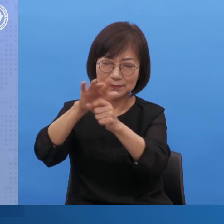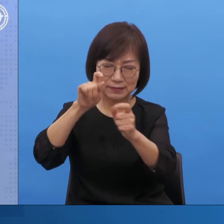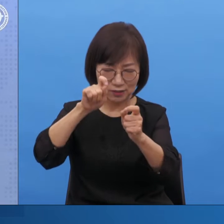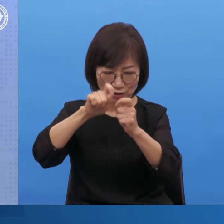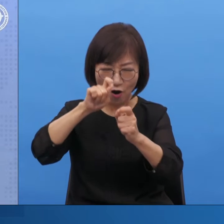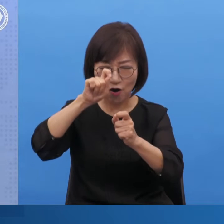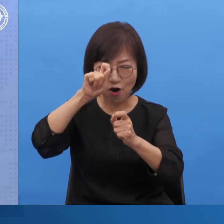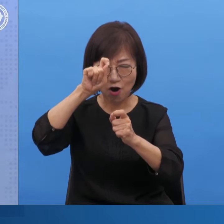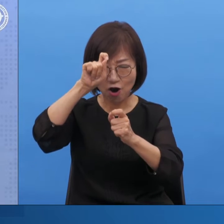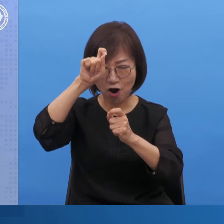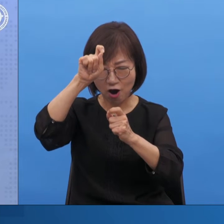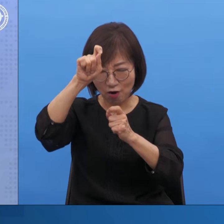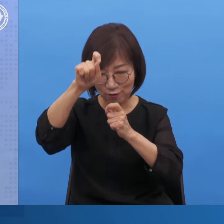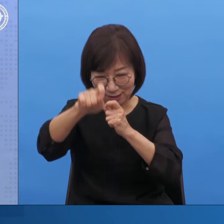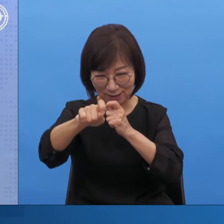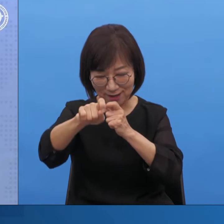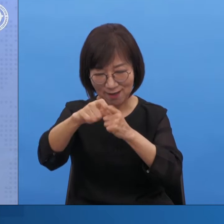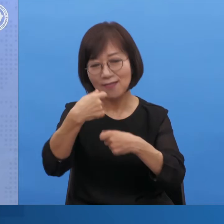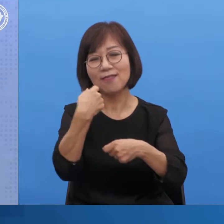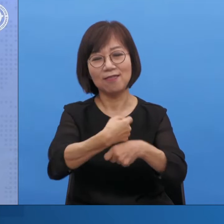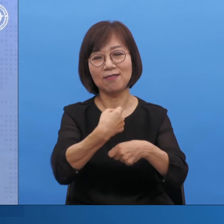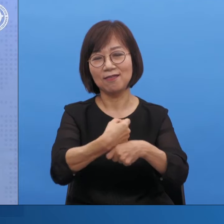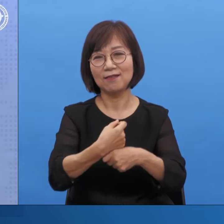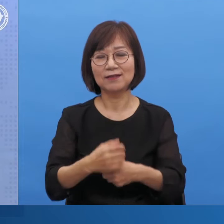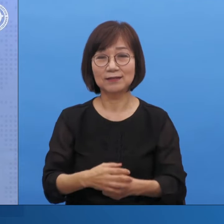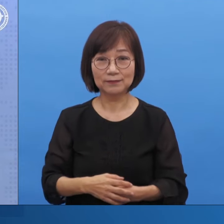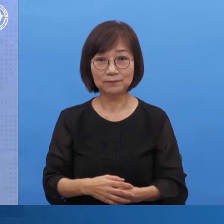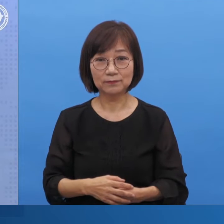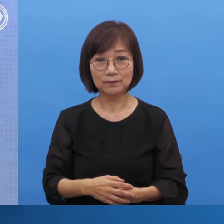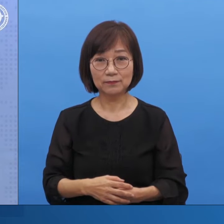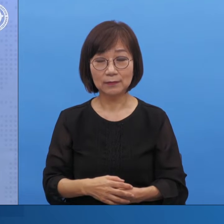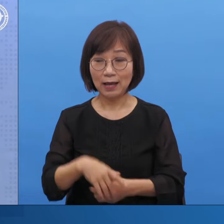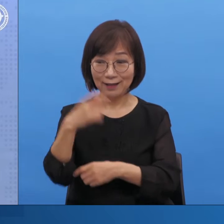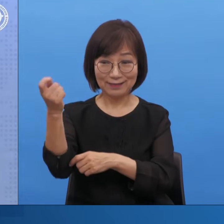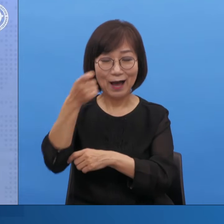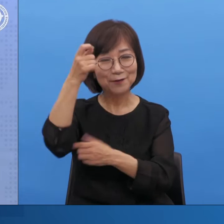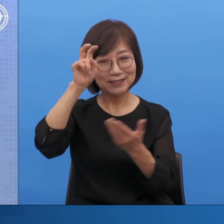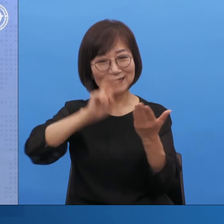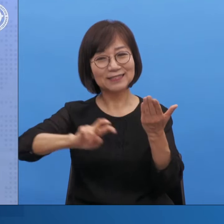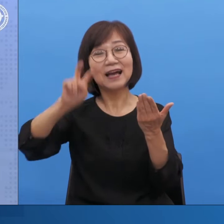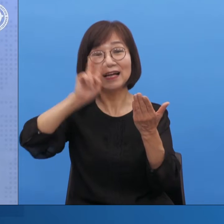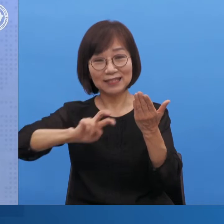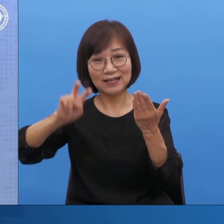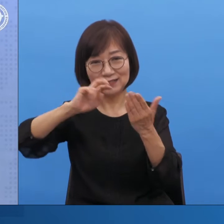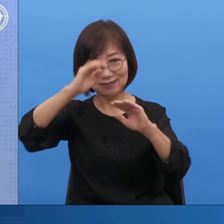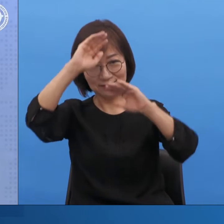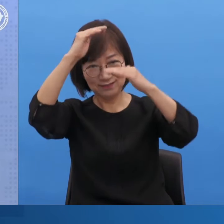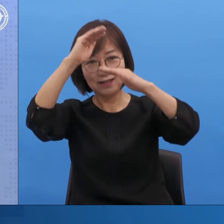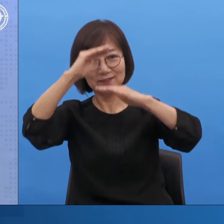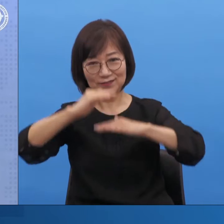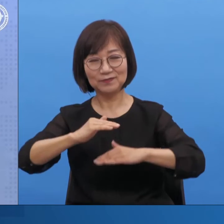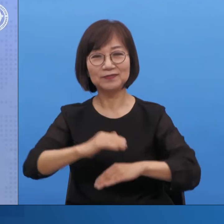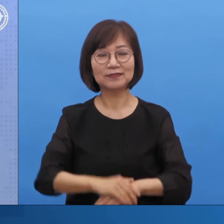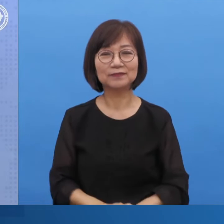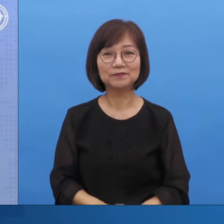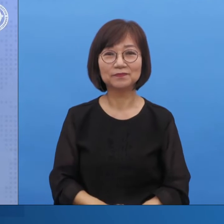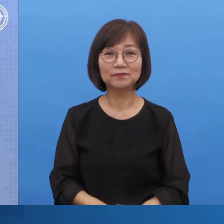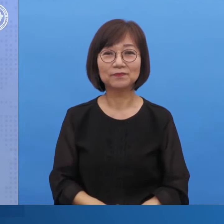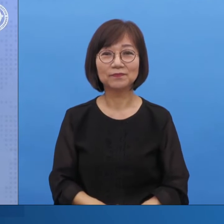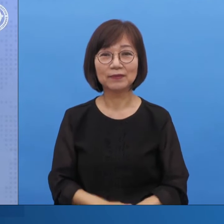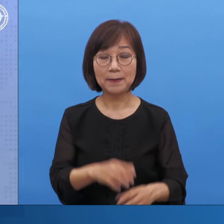Israel say, steadfast love endures forever. 지금 다윗이 하는 찬양입니다. Now these are the praise of David.